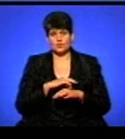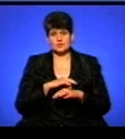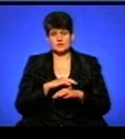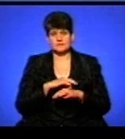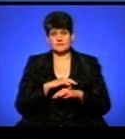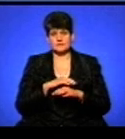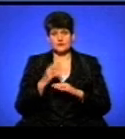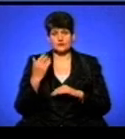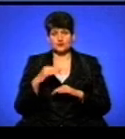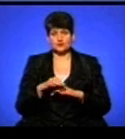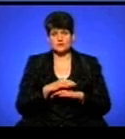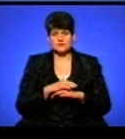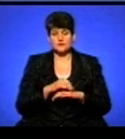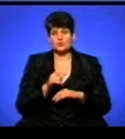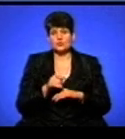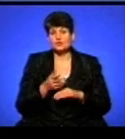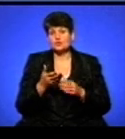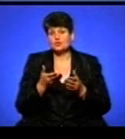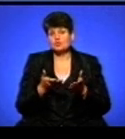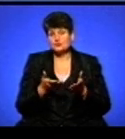бувшої дружини. Тому,